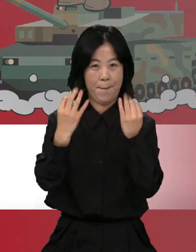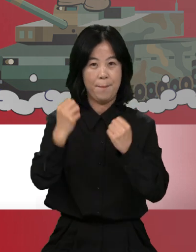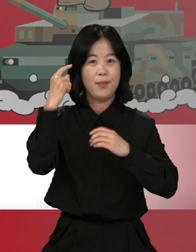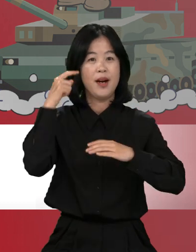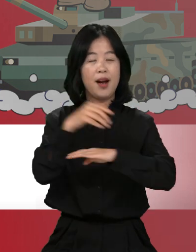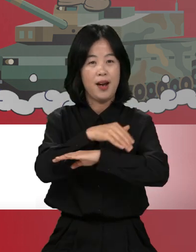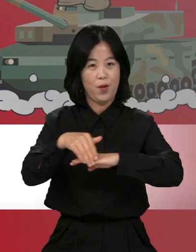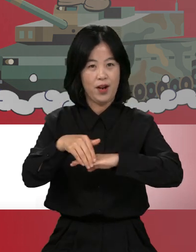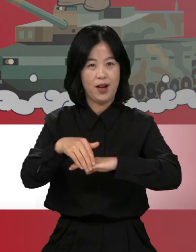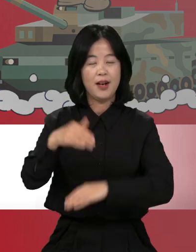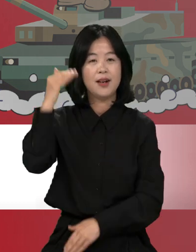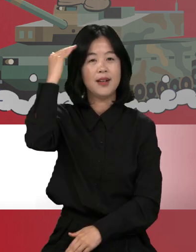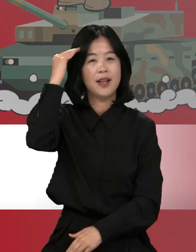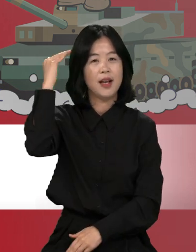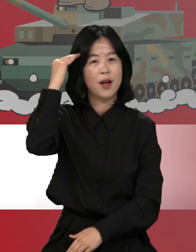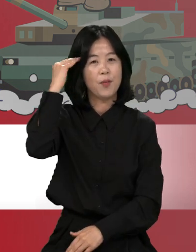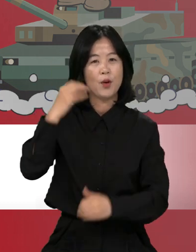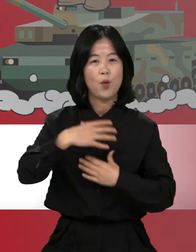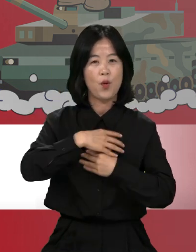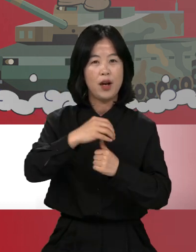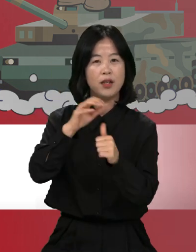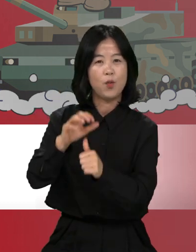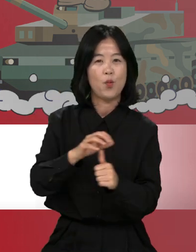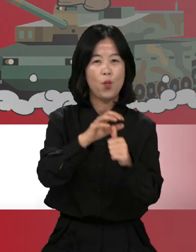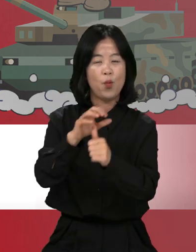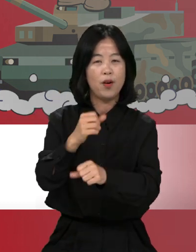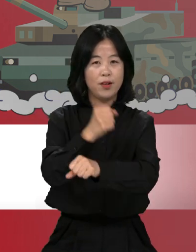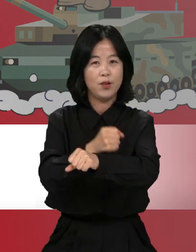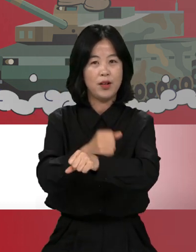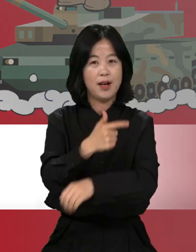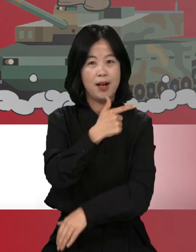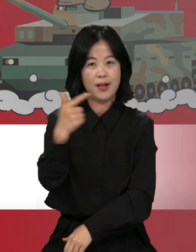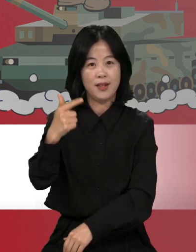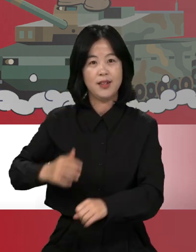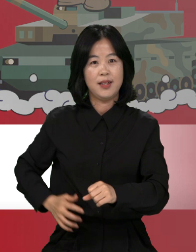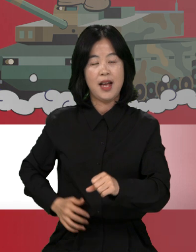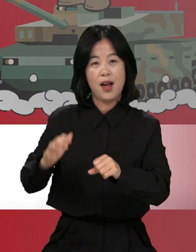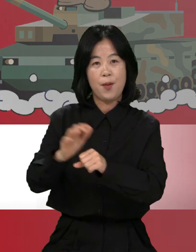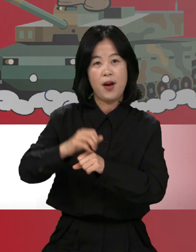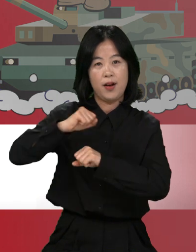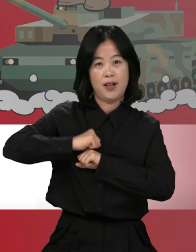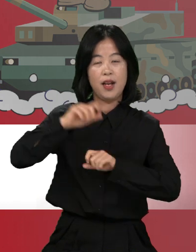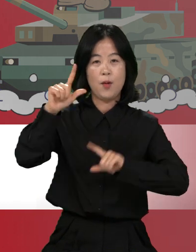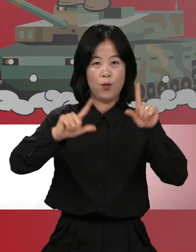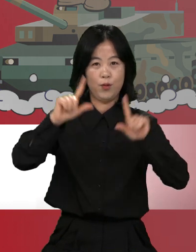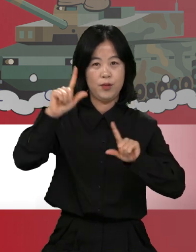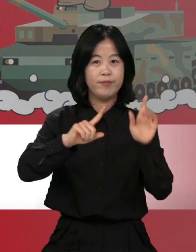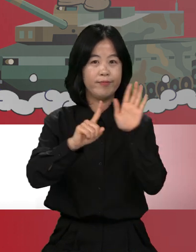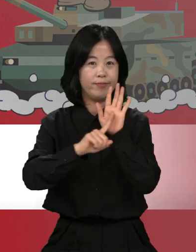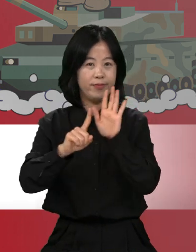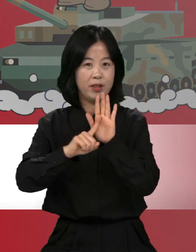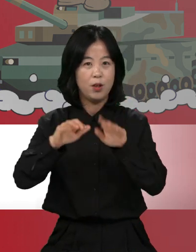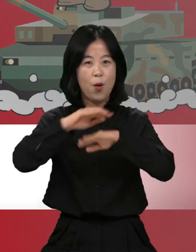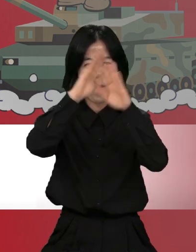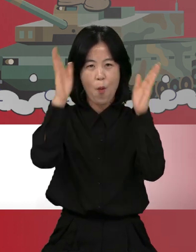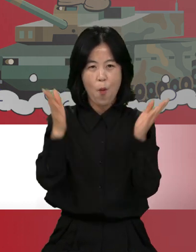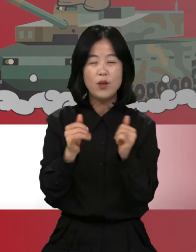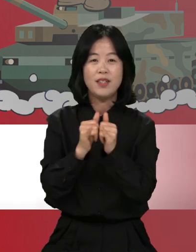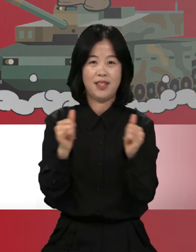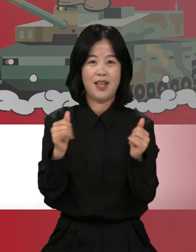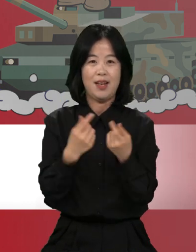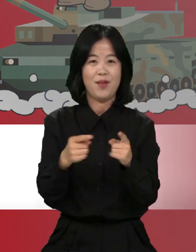공연 프로그램이 가득할 예정입니다. 대한민국 안보의 핵심 역할을 하고 있는 해병대의 정체성을 알리는 이번